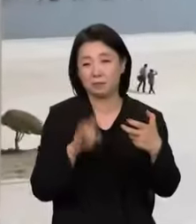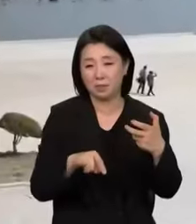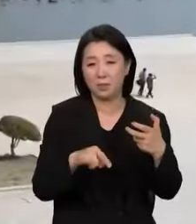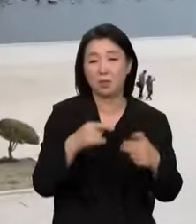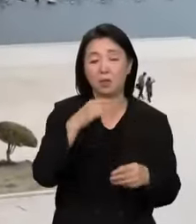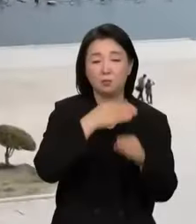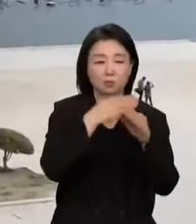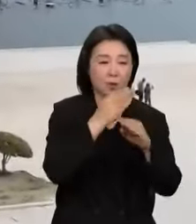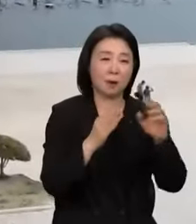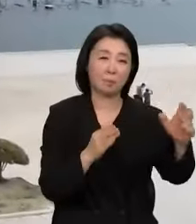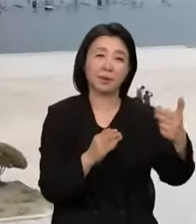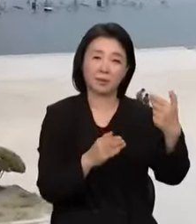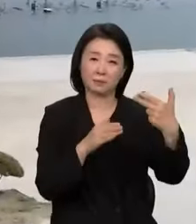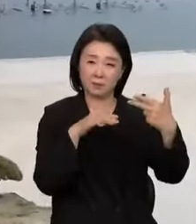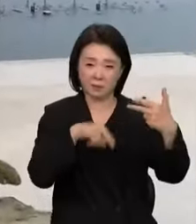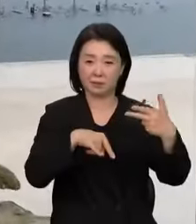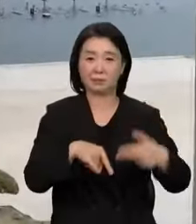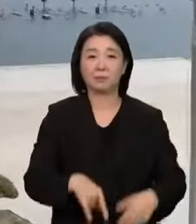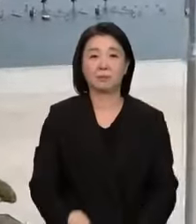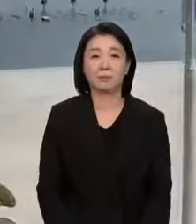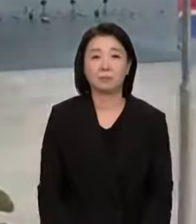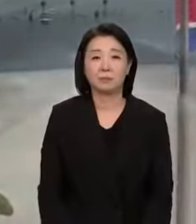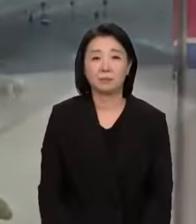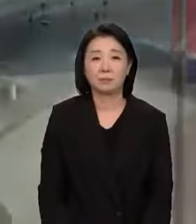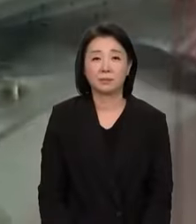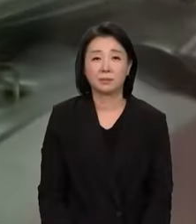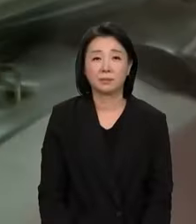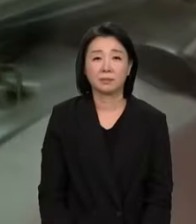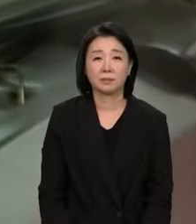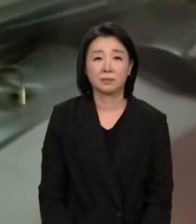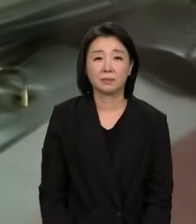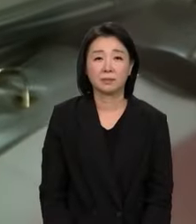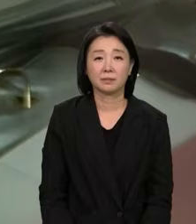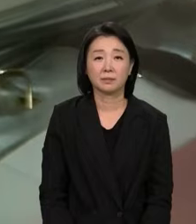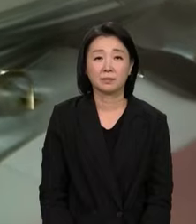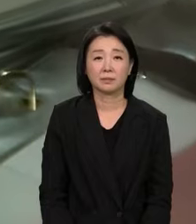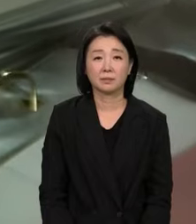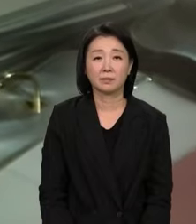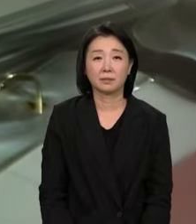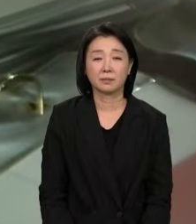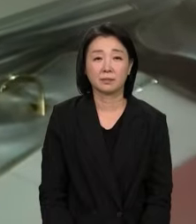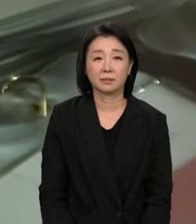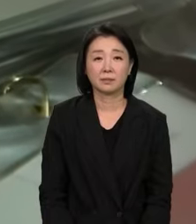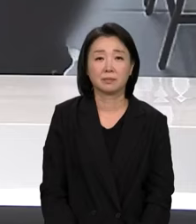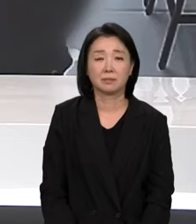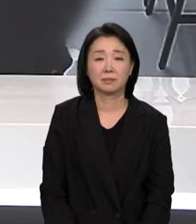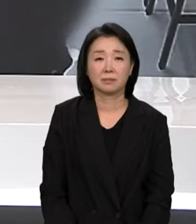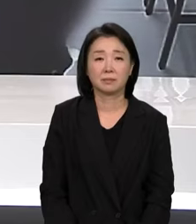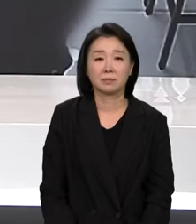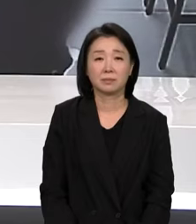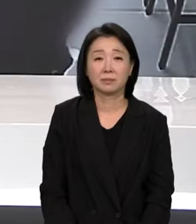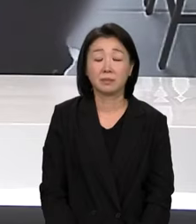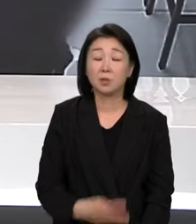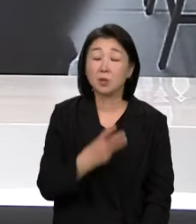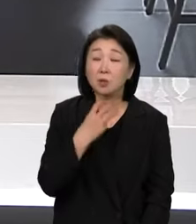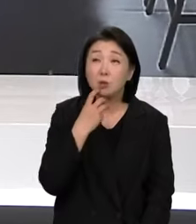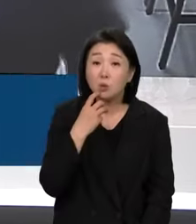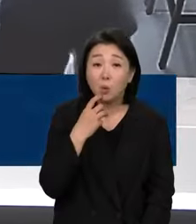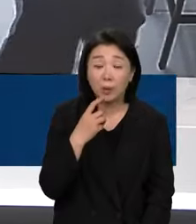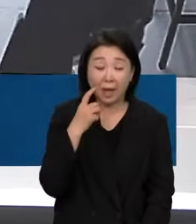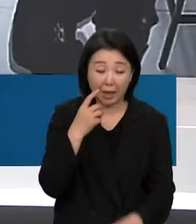북한이 17위를 기록했습니다 JTBC 진입니다 서울의